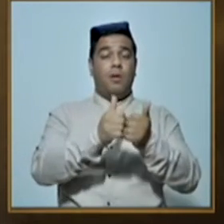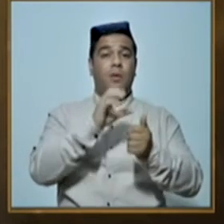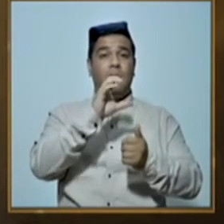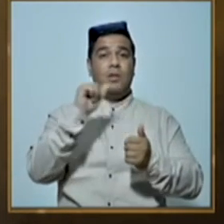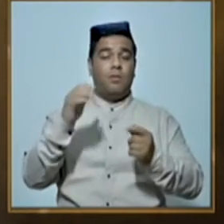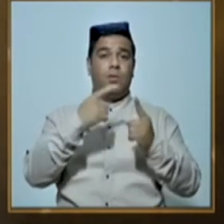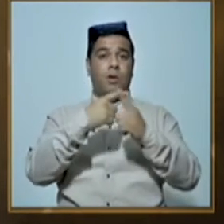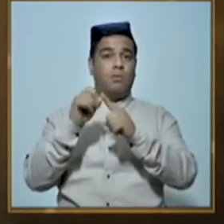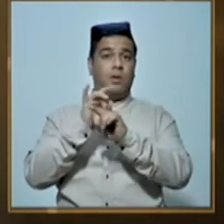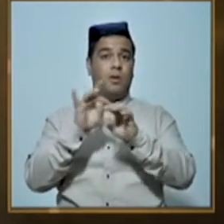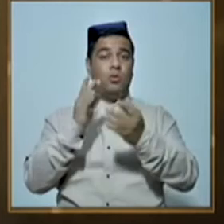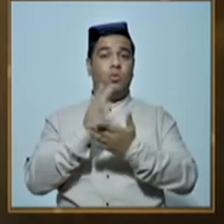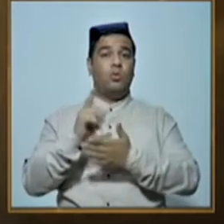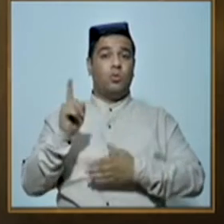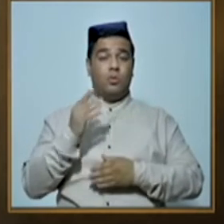amaluhul janna."